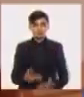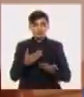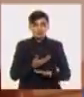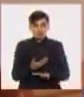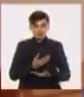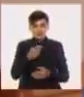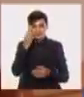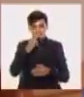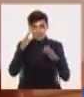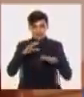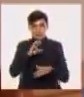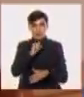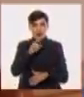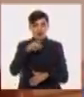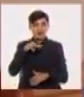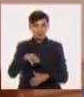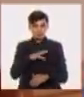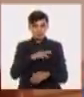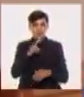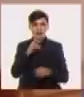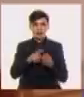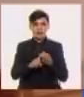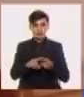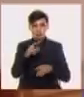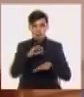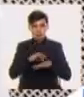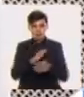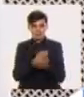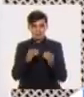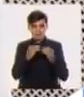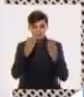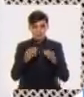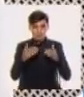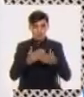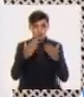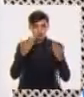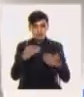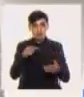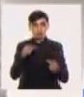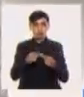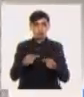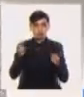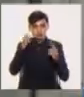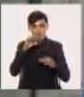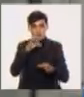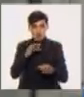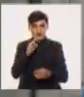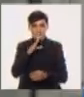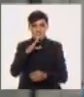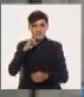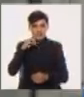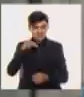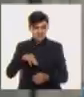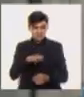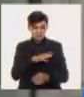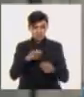Жительница столицы Бахыт Нурмагомбетова болеет коронавирусом уже больше 10 дней. Чтобы узнать точный диагноз, она прошла целый квест. В частной